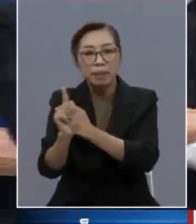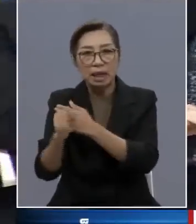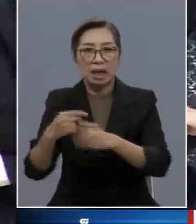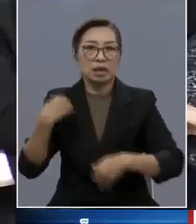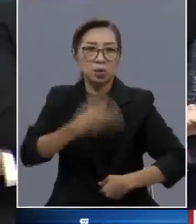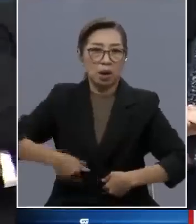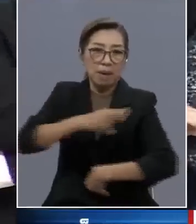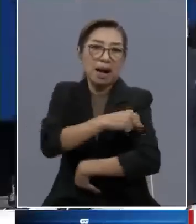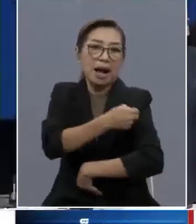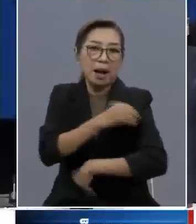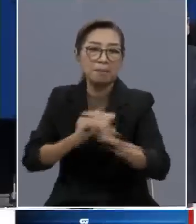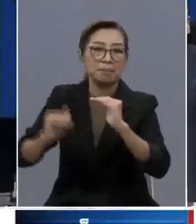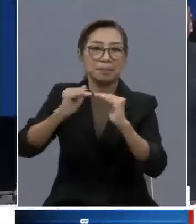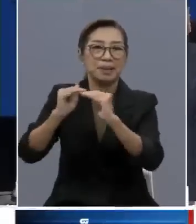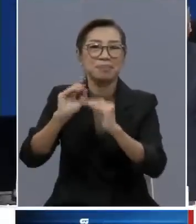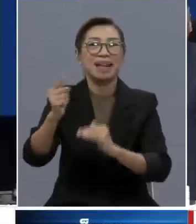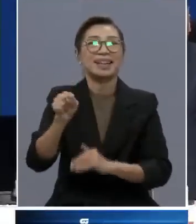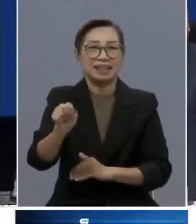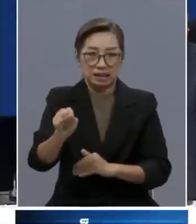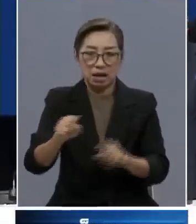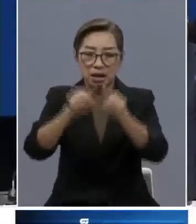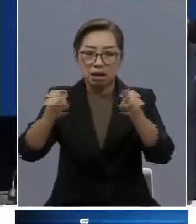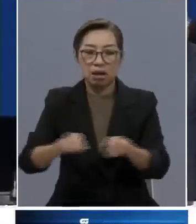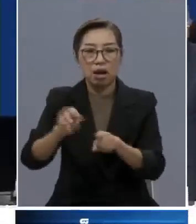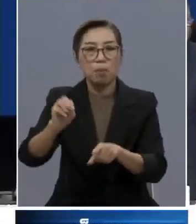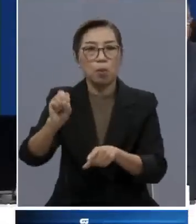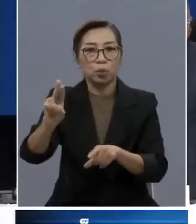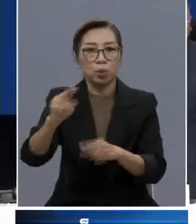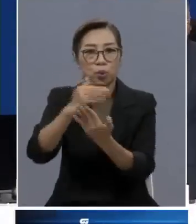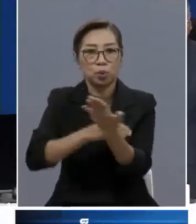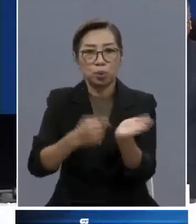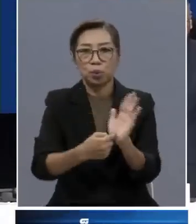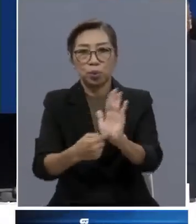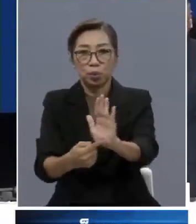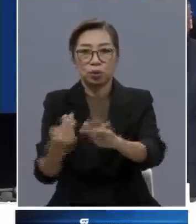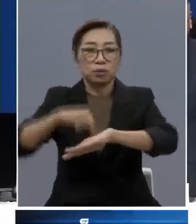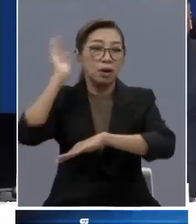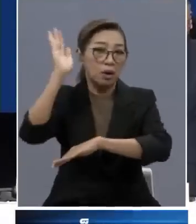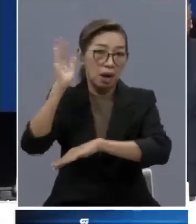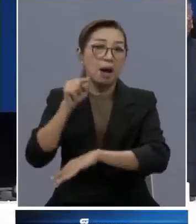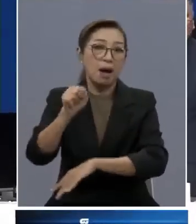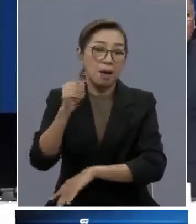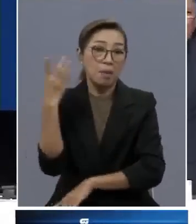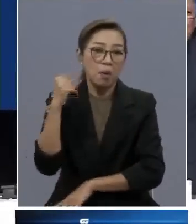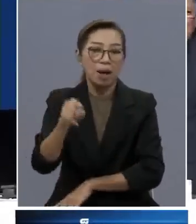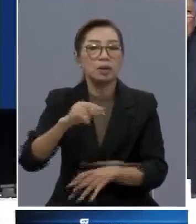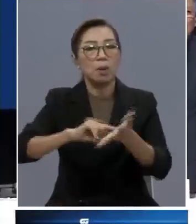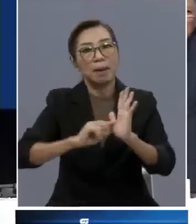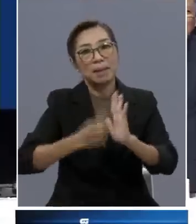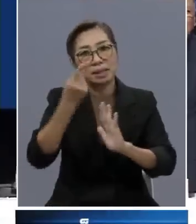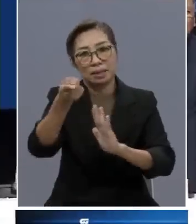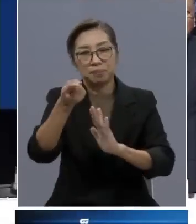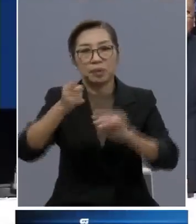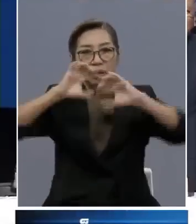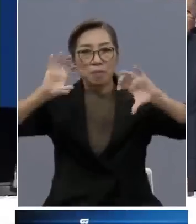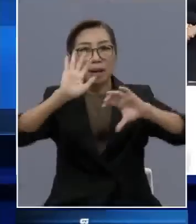นี่นะฮะก็คือหน้าตาแล้วก็รายละเอียดของ MOU ที่มีการประกาศกันเมื่อวานอันนี้นับเป็นก้าวแรกนะของรัฐบาลก้าว